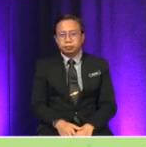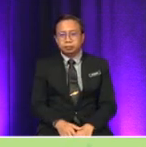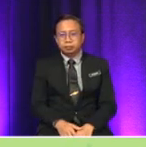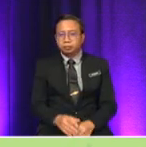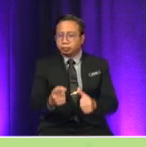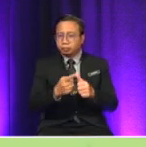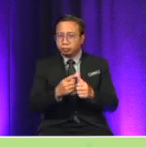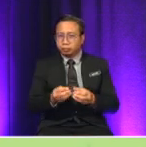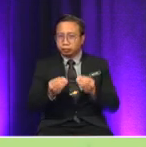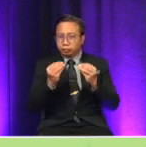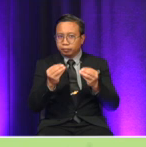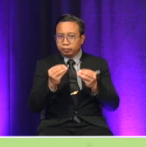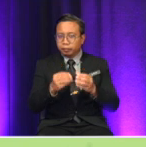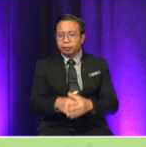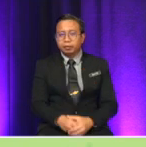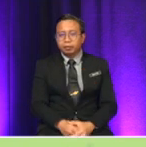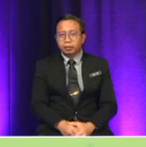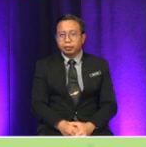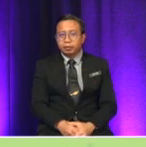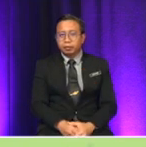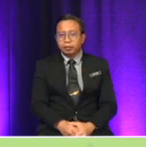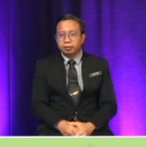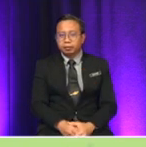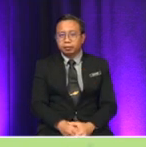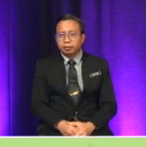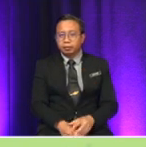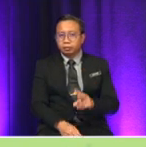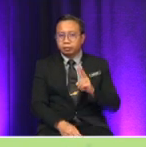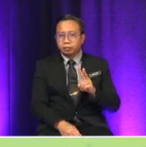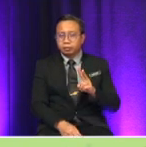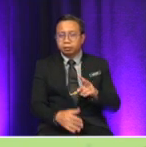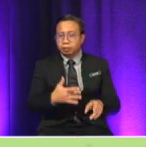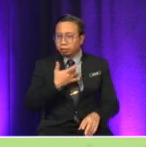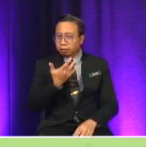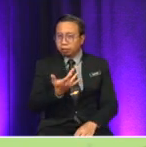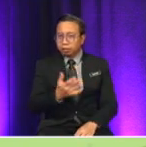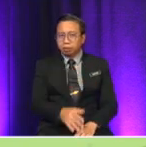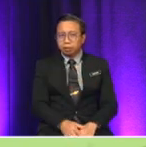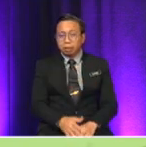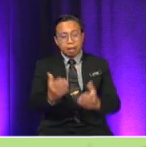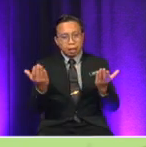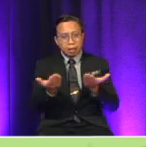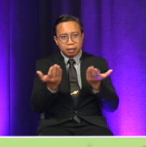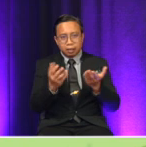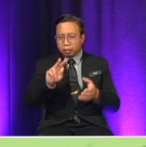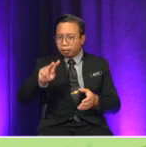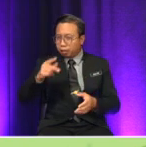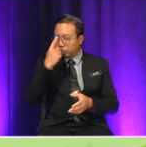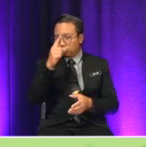Pertama, memberi peluang pada kanak-kanak luapkan perasaan, kedua mengalahkan kanak-kanak